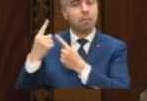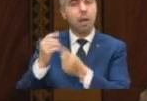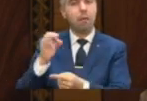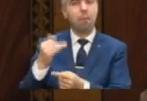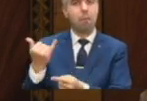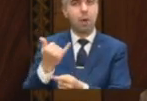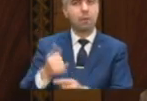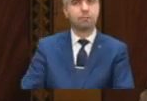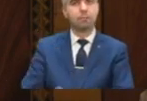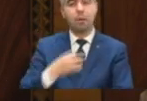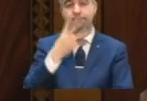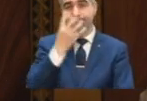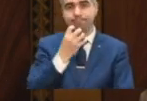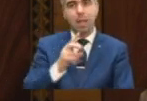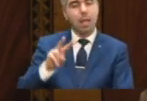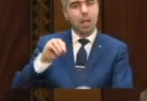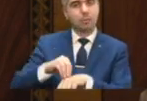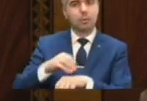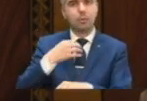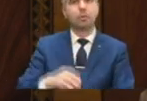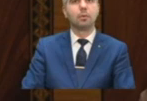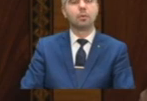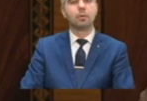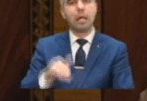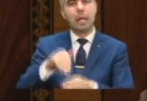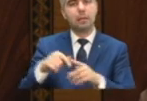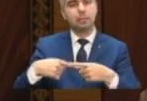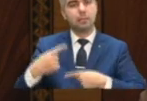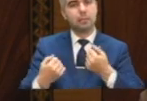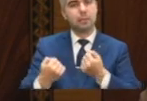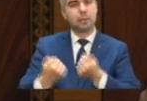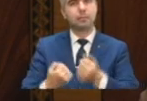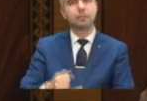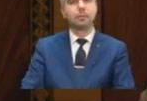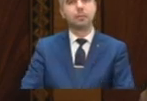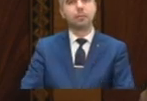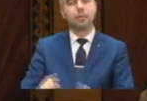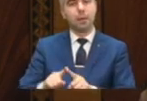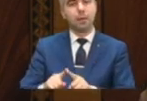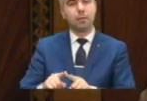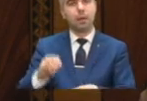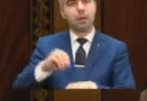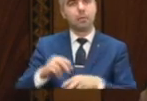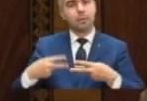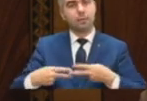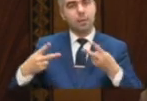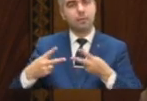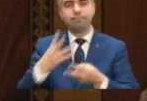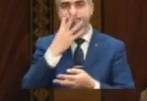لكن يؤسفنا نقول مرة أخرى في فريق الأصالة والمعاصرة أن نعرب عن امتعاضنا